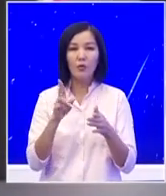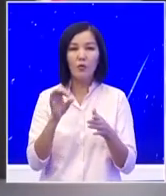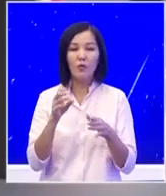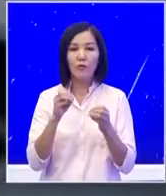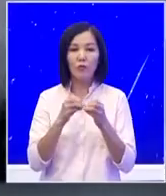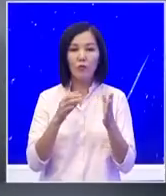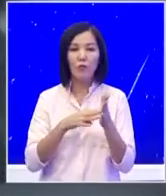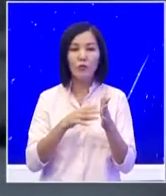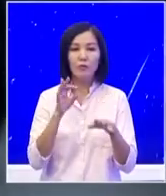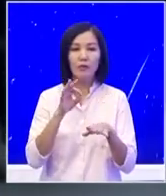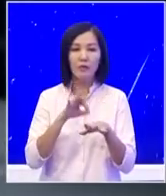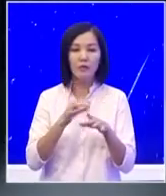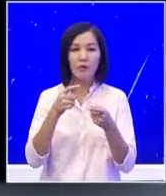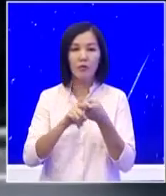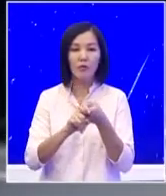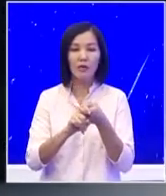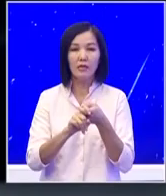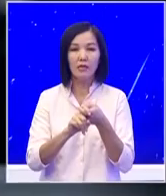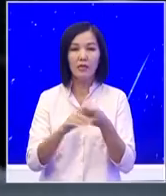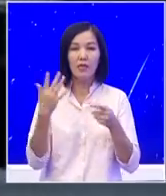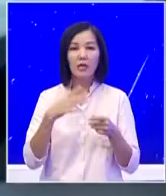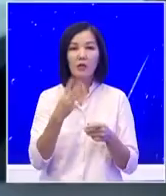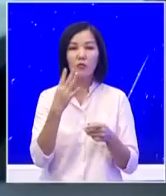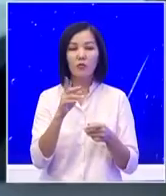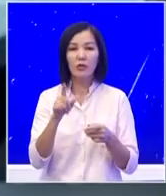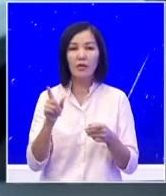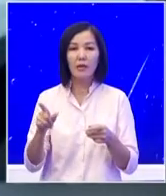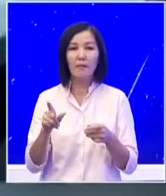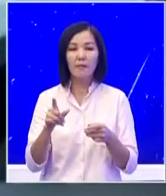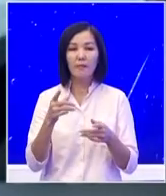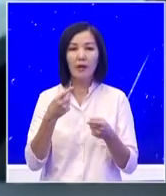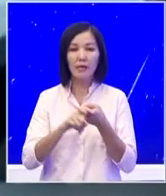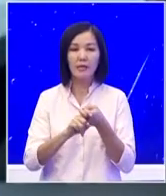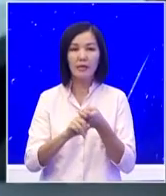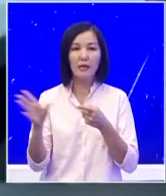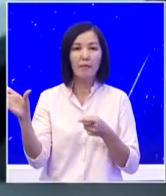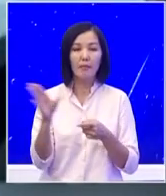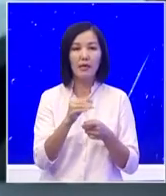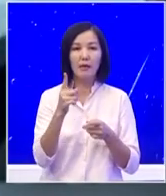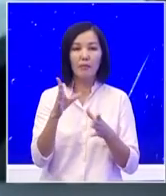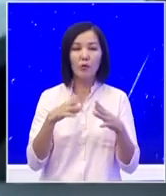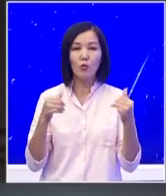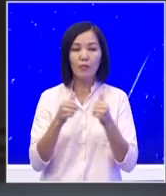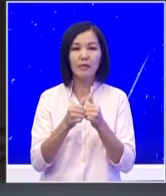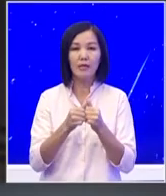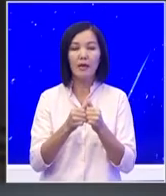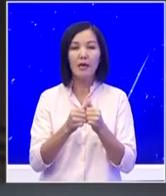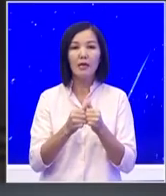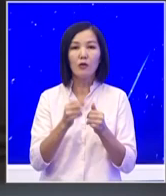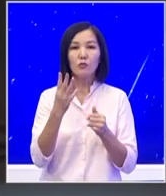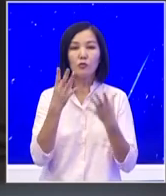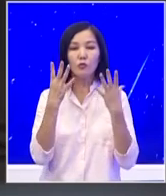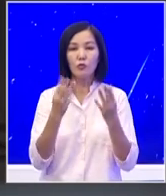COVID-19 індетімен ауырғандар жоқ еді. Енді 4 адамның бойында вирус бар анықталды. Барлығы бір отбасы мүшесі. Мамандар алдағы 3